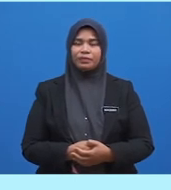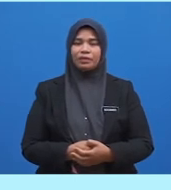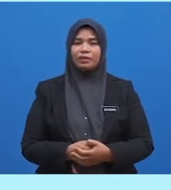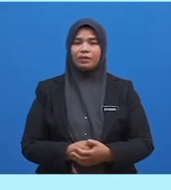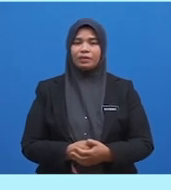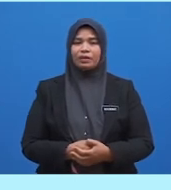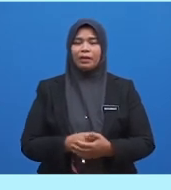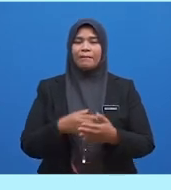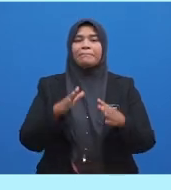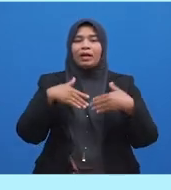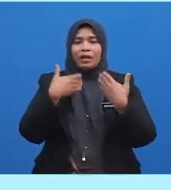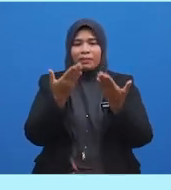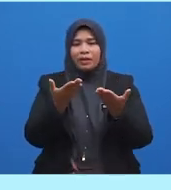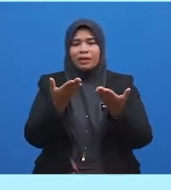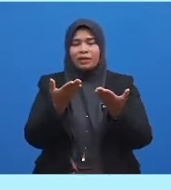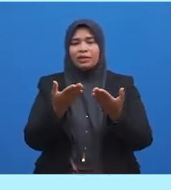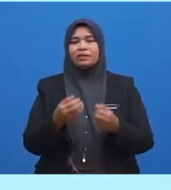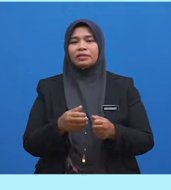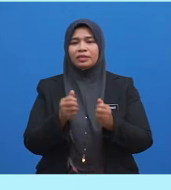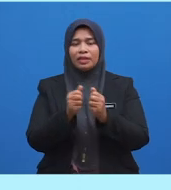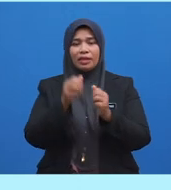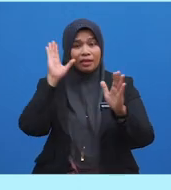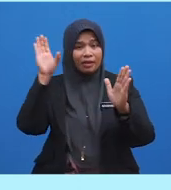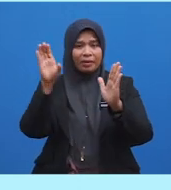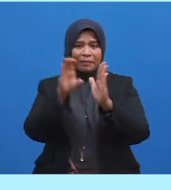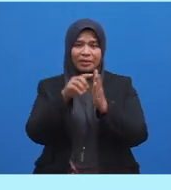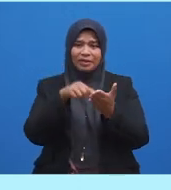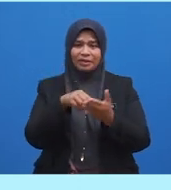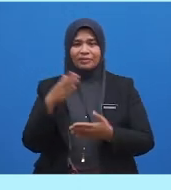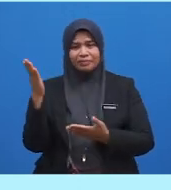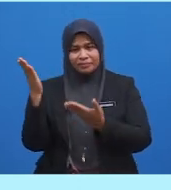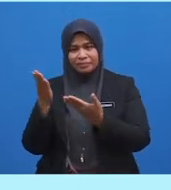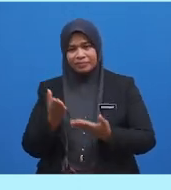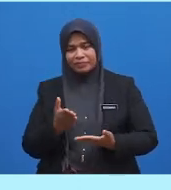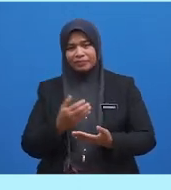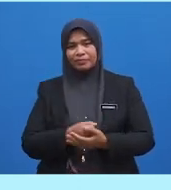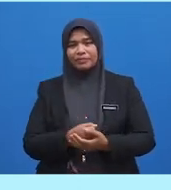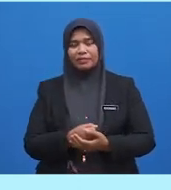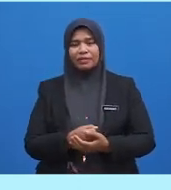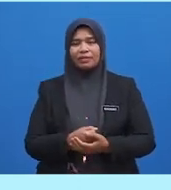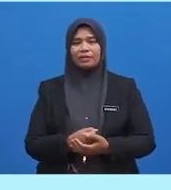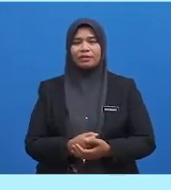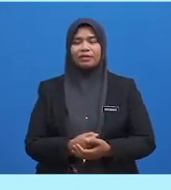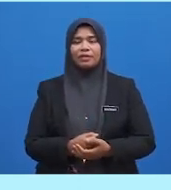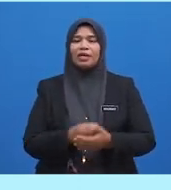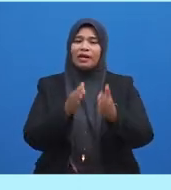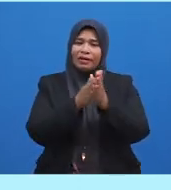Halo Bagaimana pula dengan gambar ini ya oh